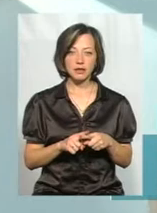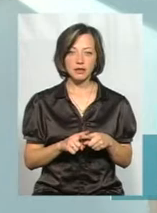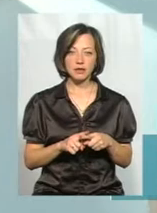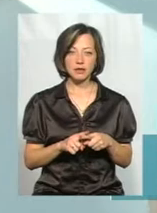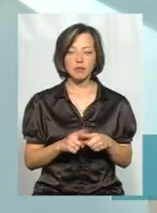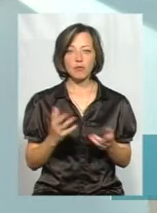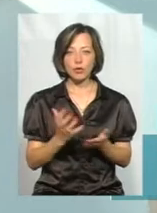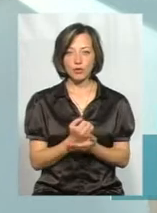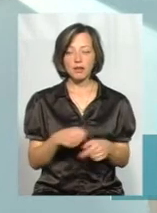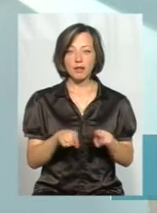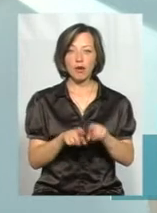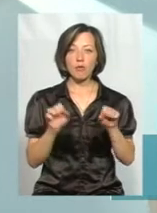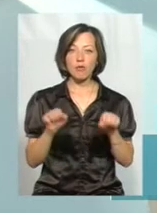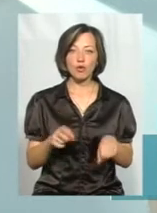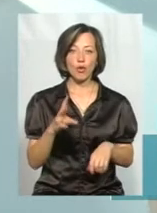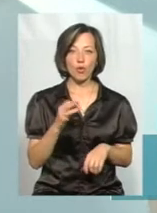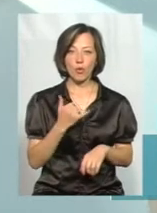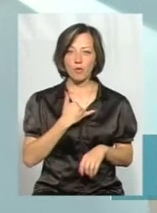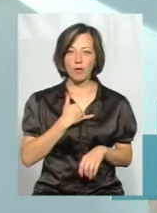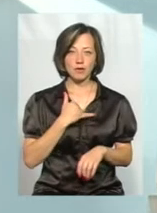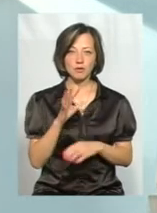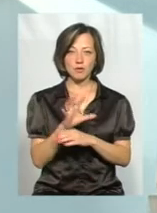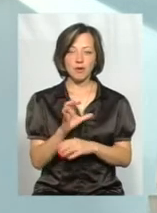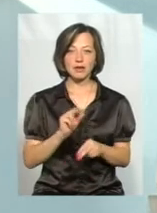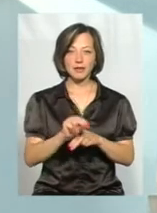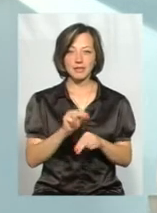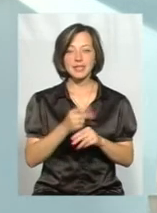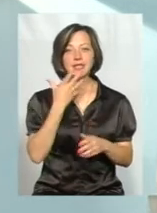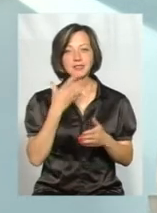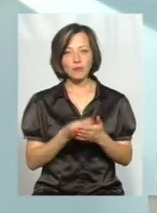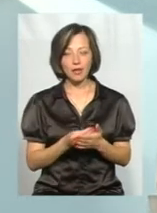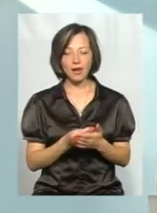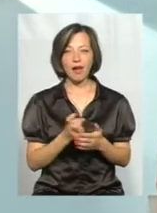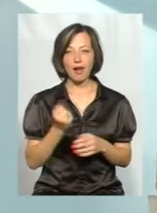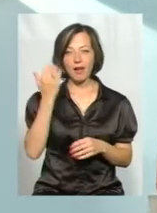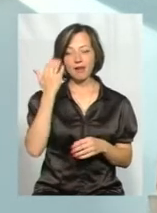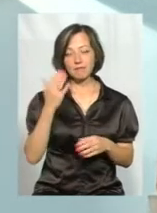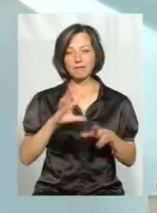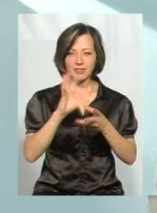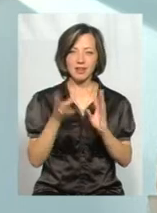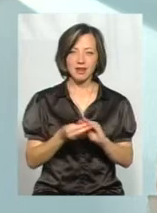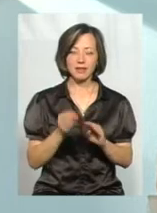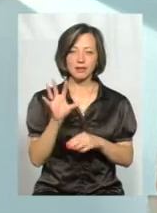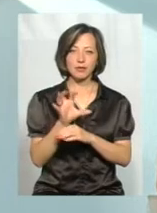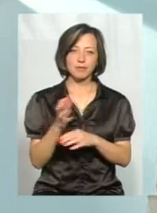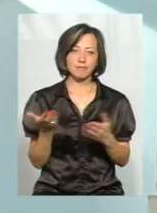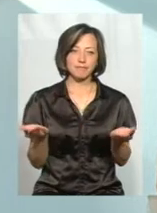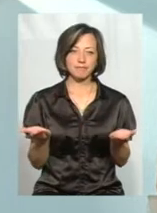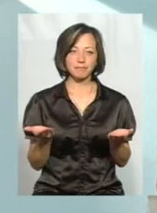вийти так, але в мене собачки дресировані. Ну, це ви за свої говорите, так? А взагалі, якщо уявити? За другу